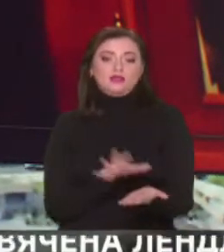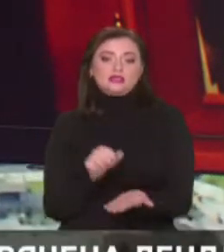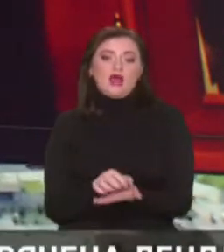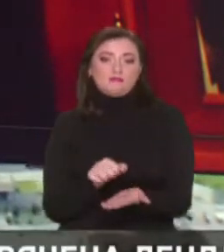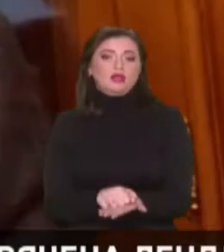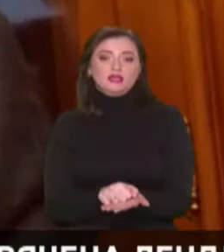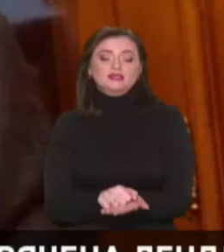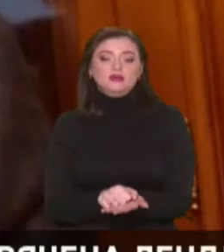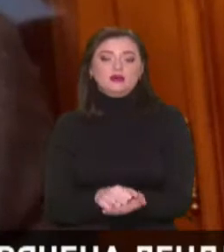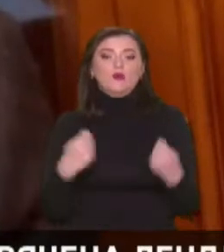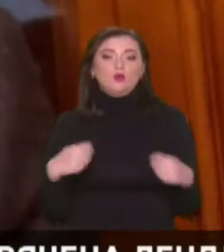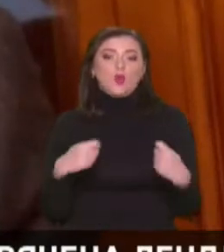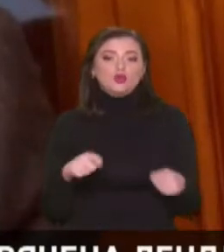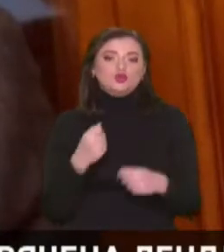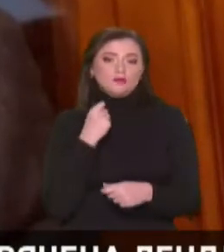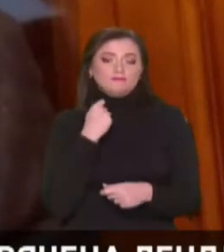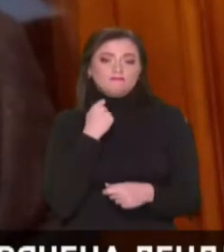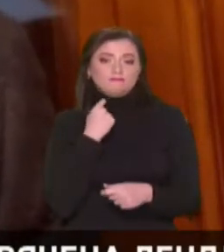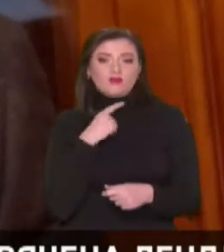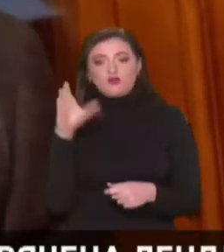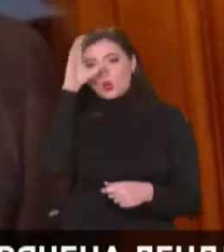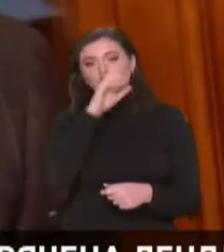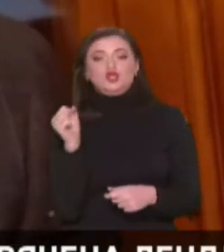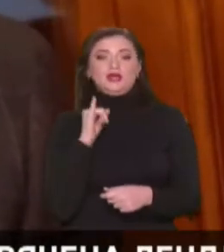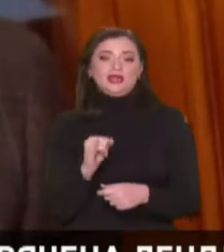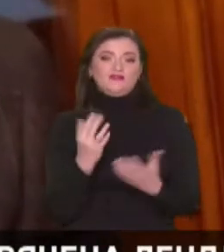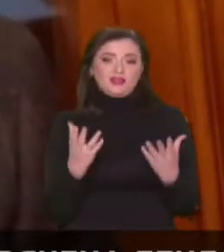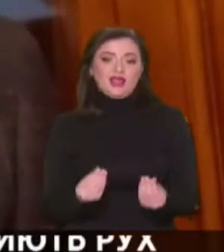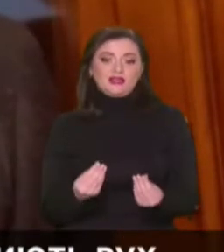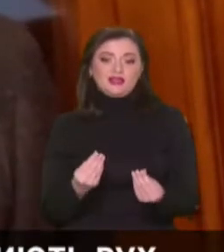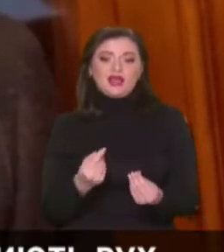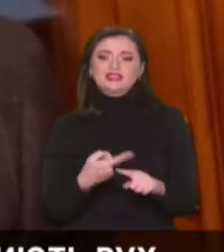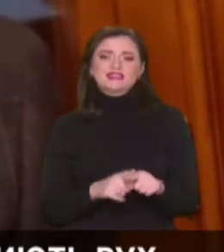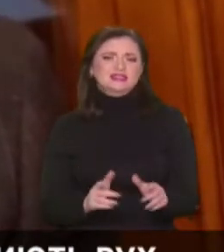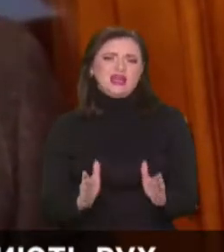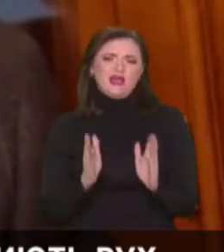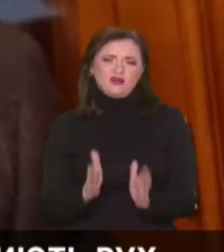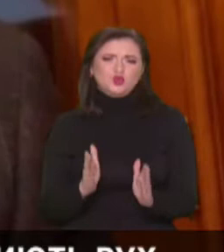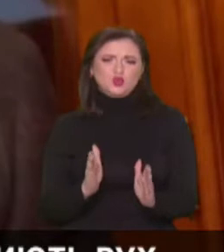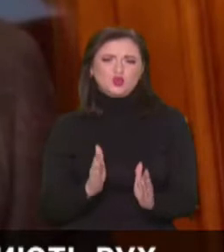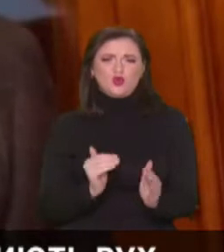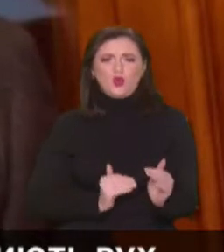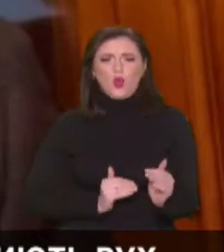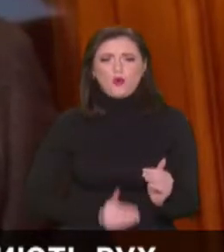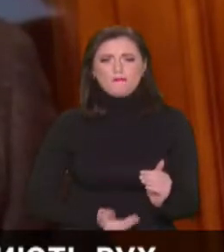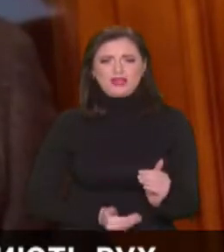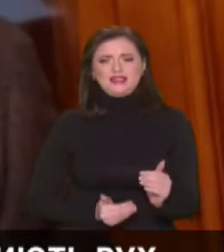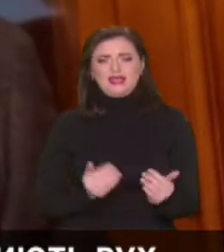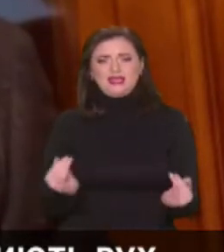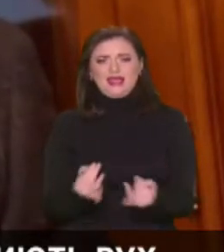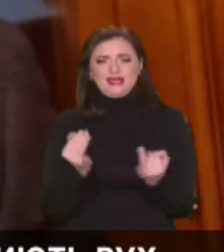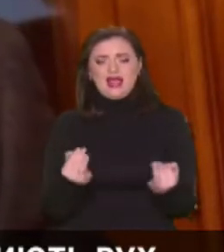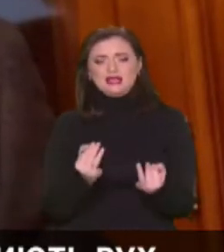займатися продажем алкоголю уночі, у день. Це сутуло комерційний інтерес, я вважаю так. Владислав, але ж